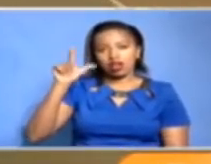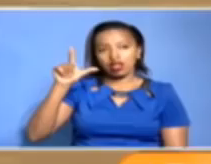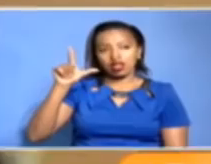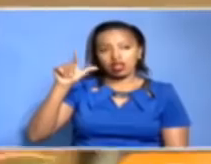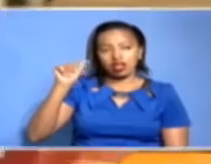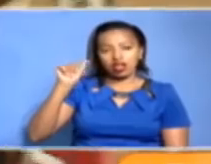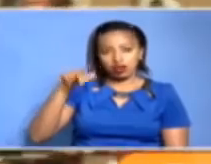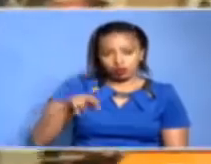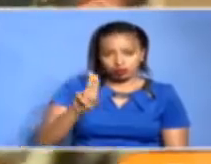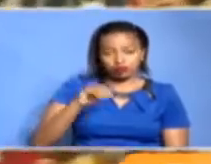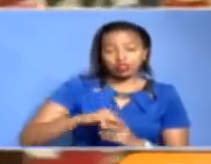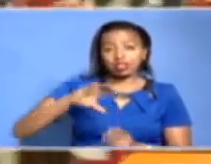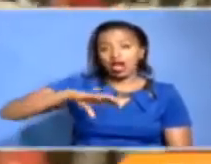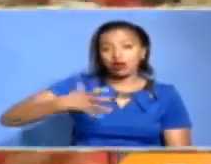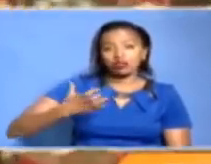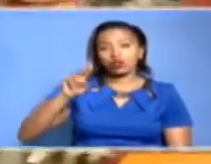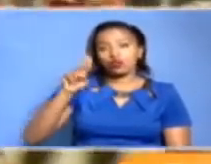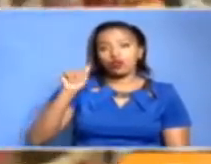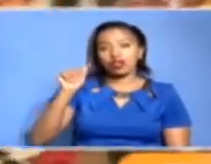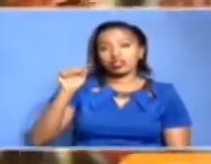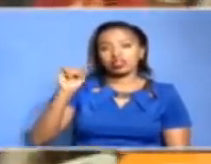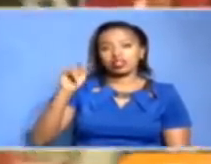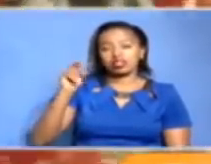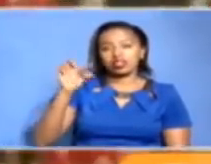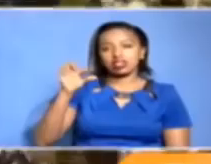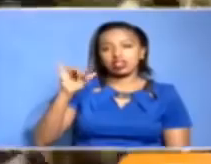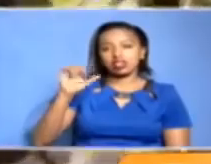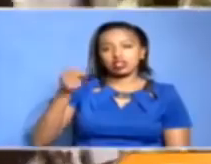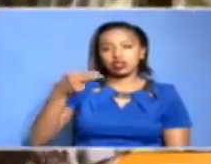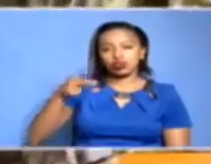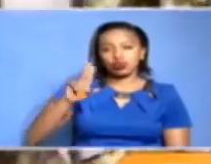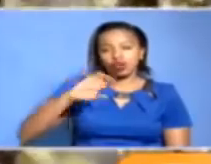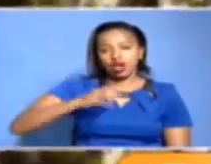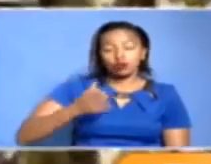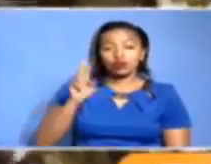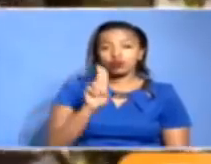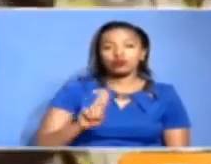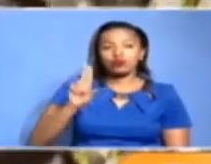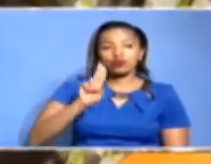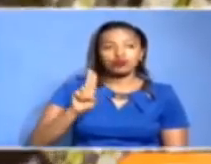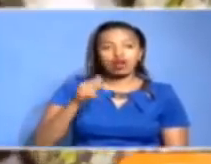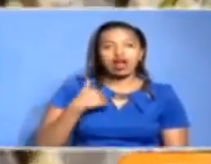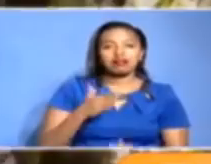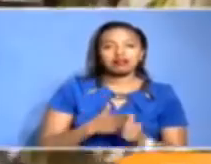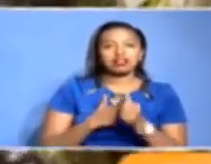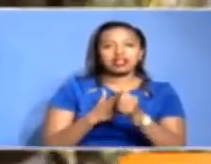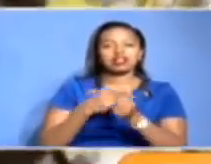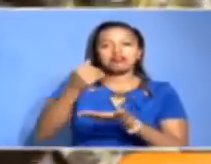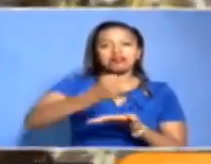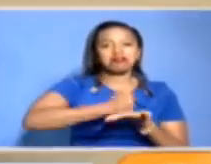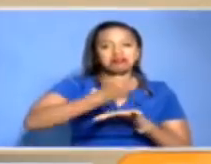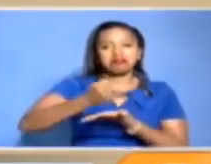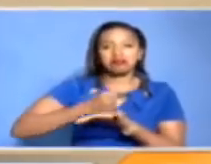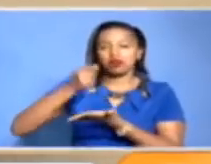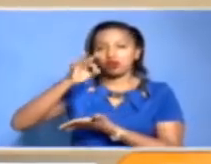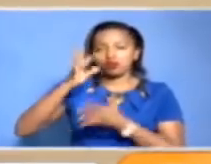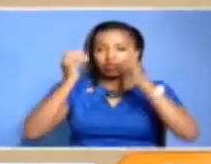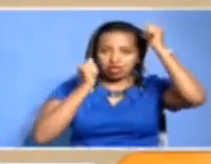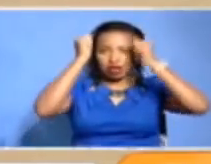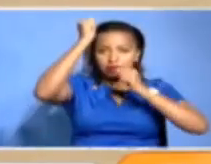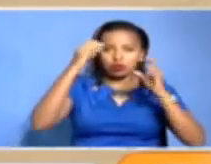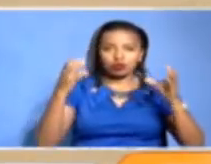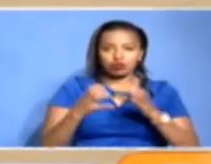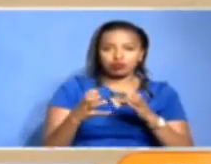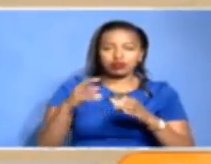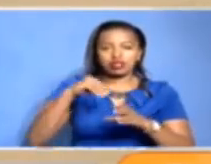Katika kaunti ya Wasingishu, Rais Uhuru Kenyatta hii leo ameongoza hafla ya kufuzu kwa makuruti wa kikosi cha jeshi katika chuo cha